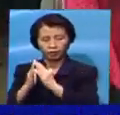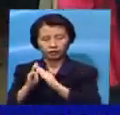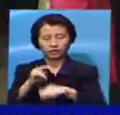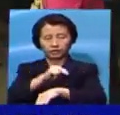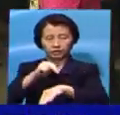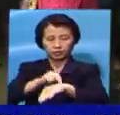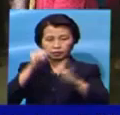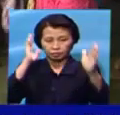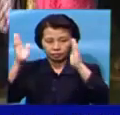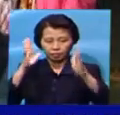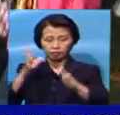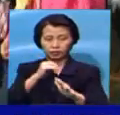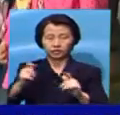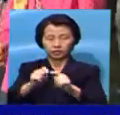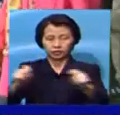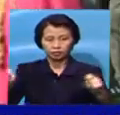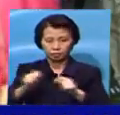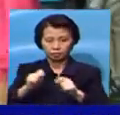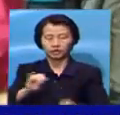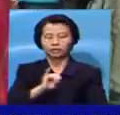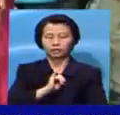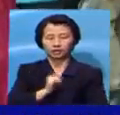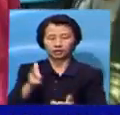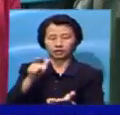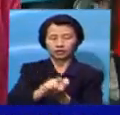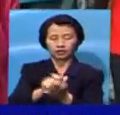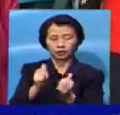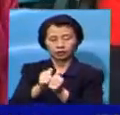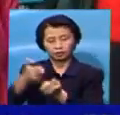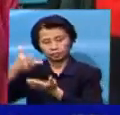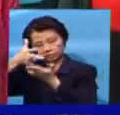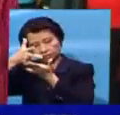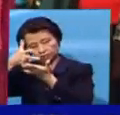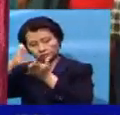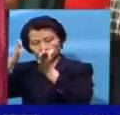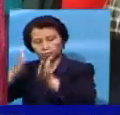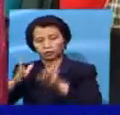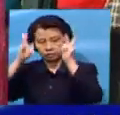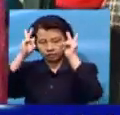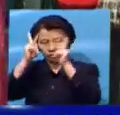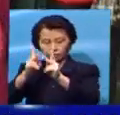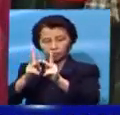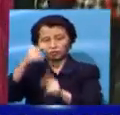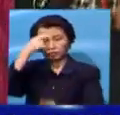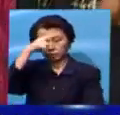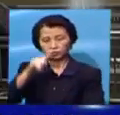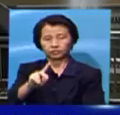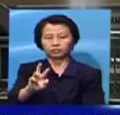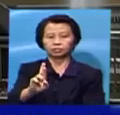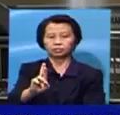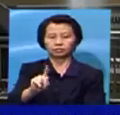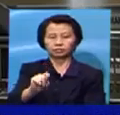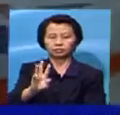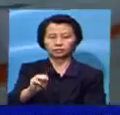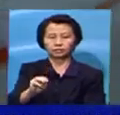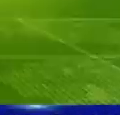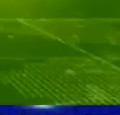nasional dan tempatan Jasmi Faisal muda bersama Jur kamera amzari Jamaluddin Kuantan Pahang untuk berita